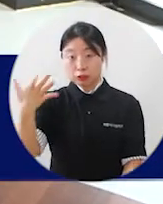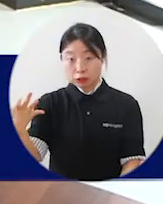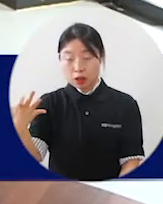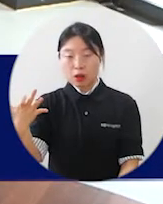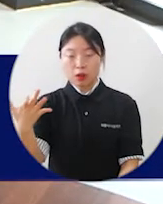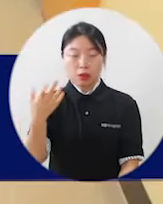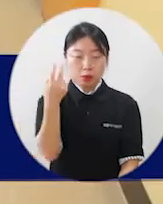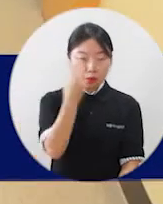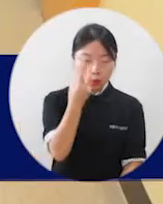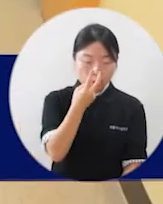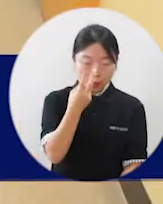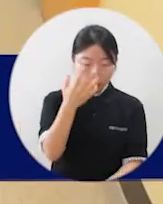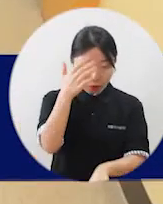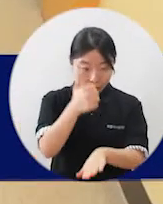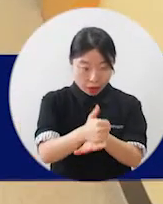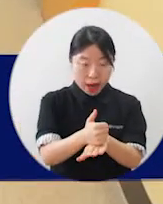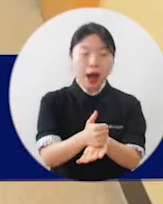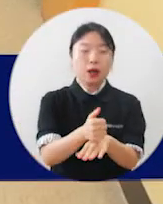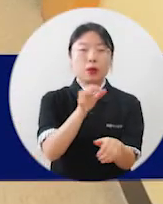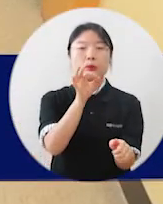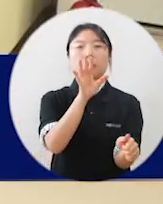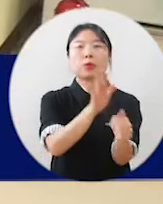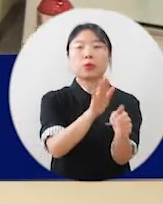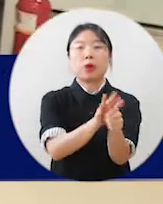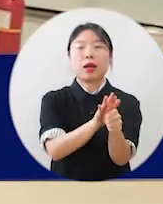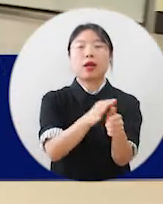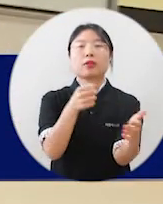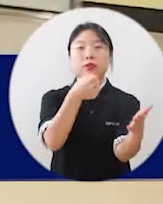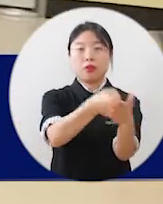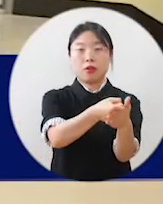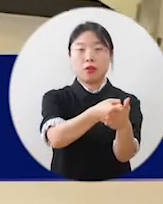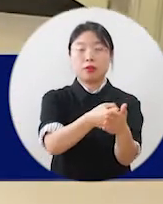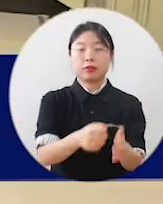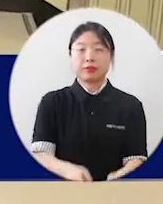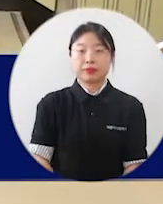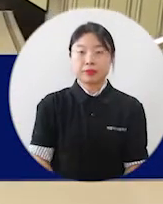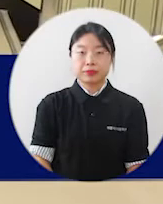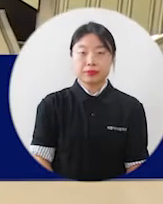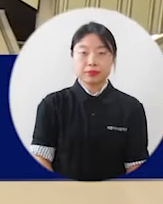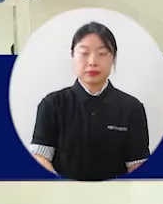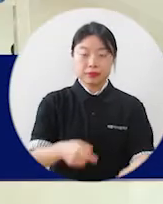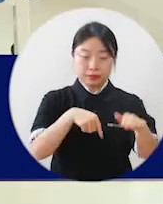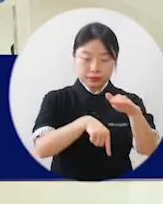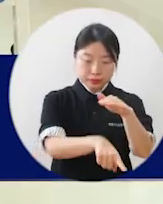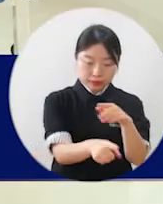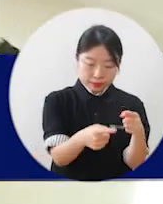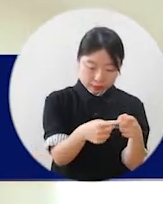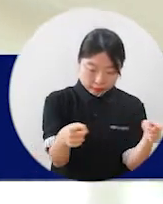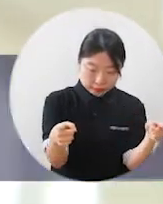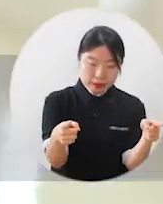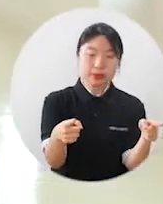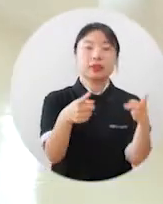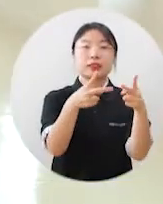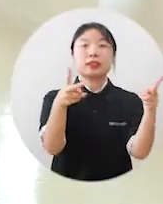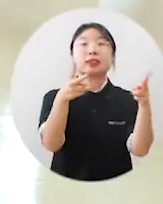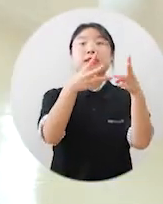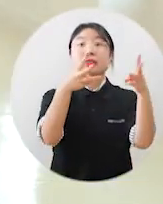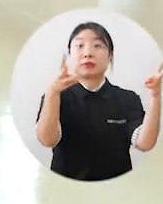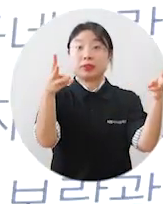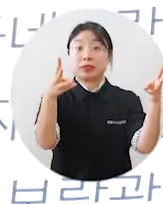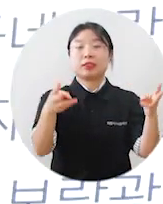거주시설 기능보강 증개축 사업 대상으로 선정돼 지하 1층, 지상 2층 규모로 지난 5월